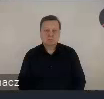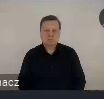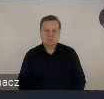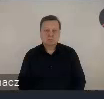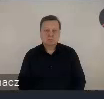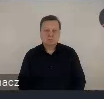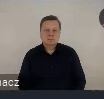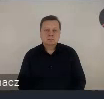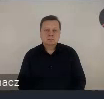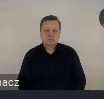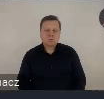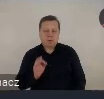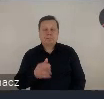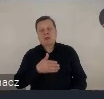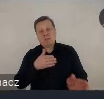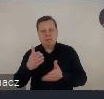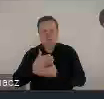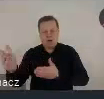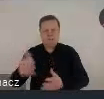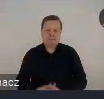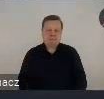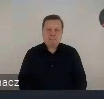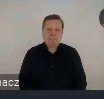Dobrze, czyli kontynuując.